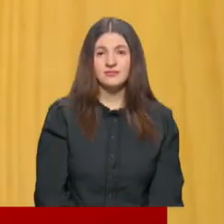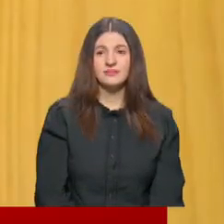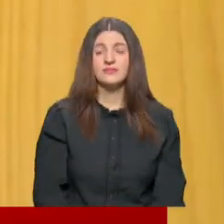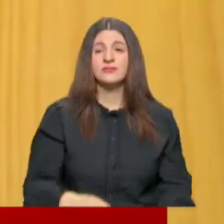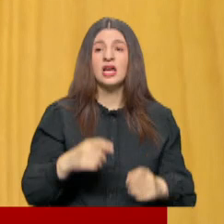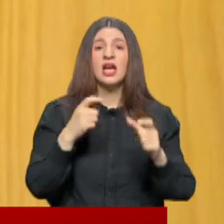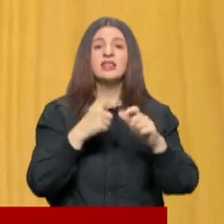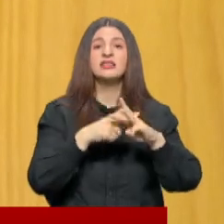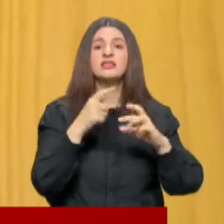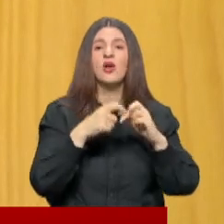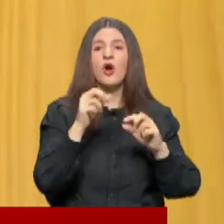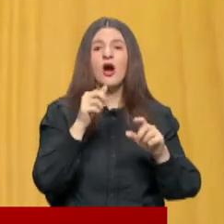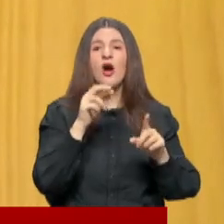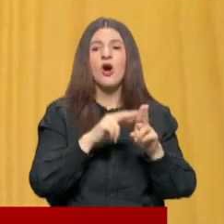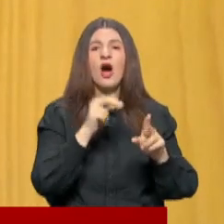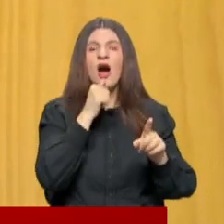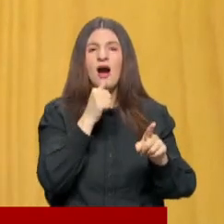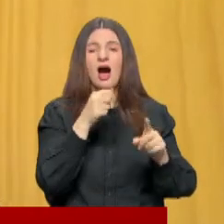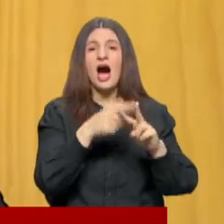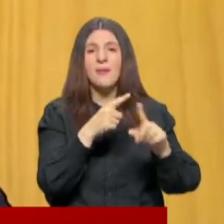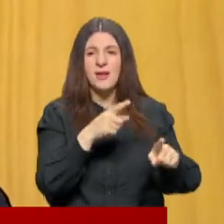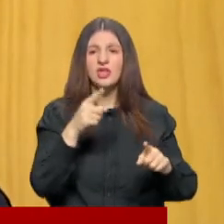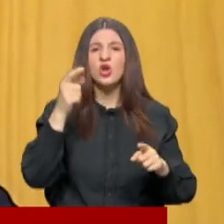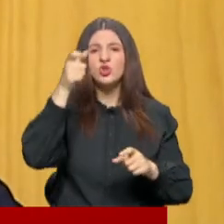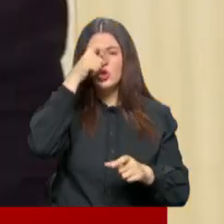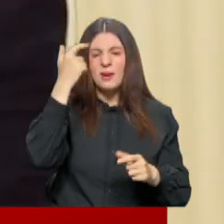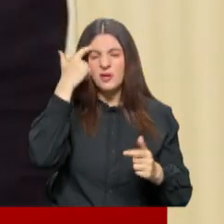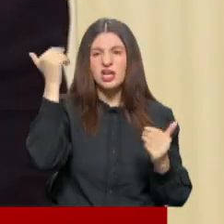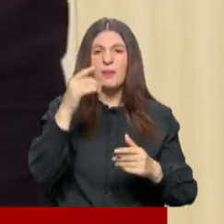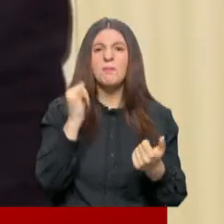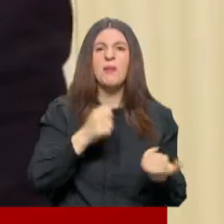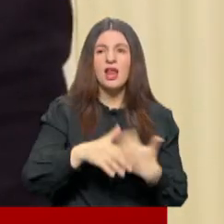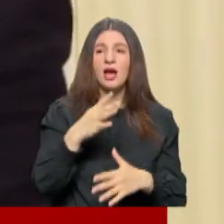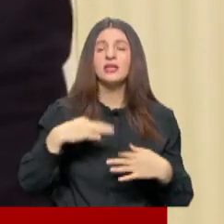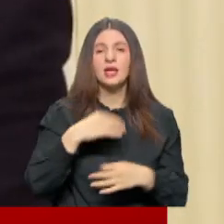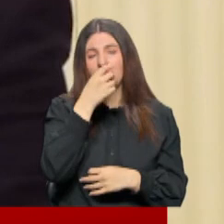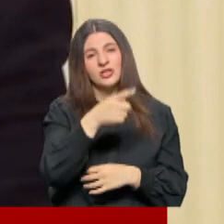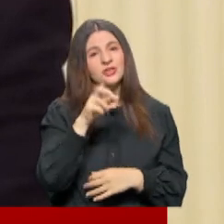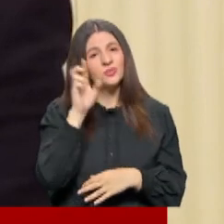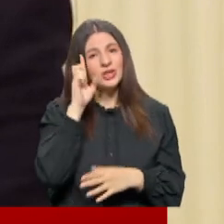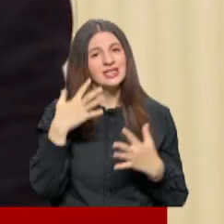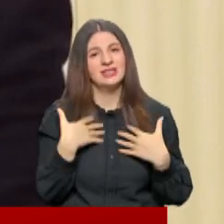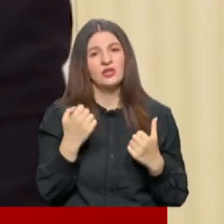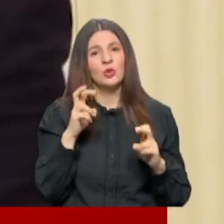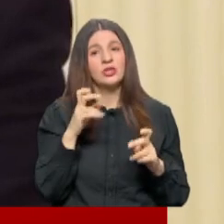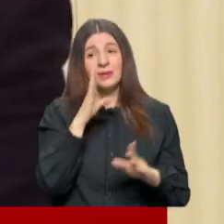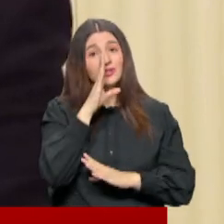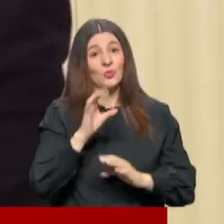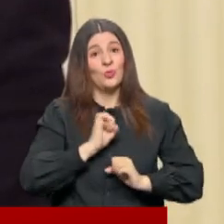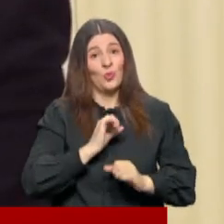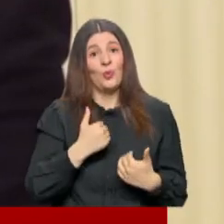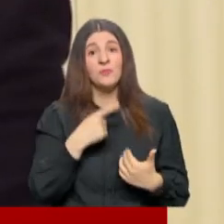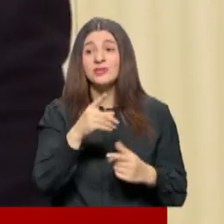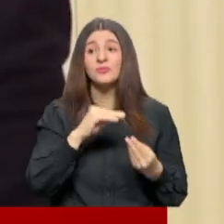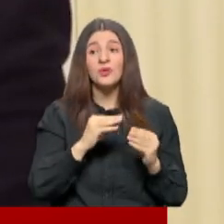Merhaba Ahmet Türkiye'nin başına sarılmış beladır Sayın Bahçeli sizin psikolojik saatiniz konusunda ciddi şekilde